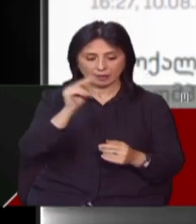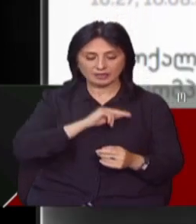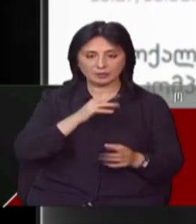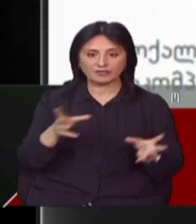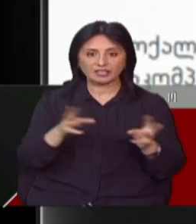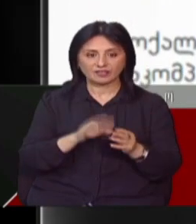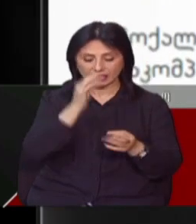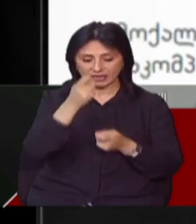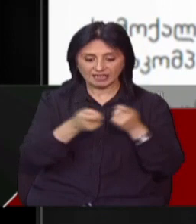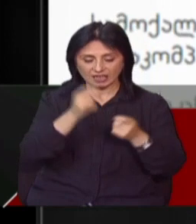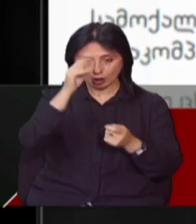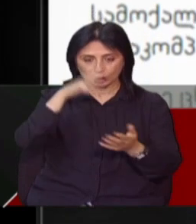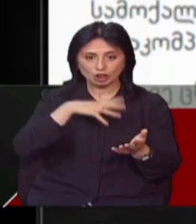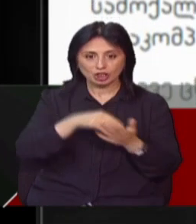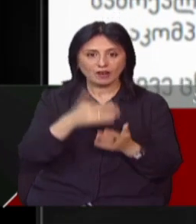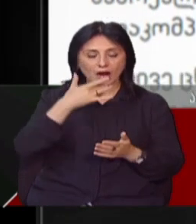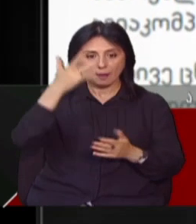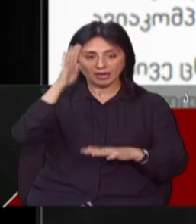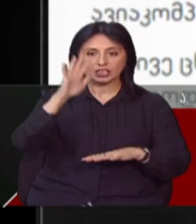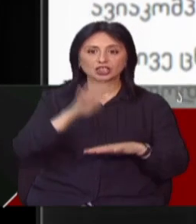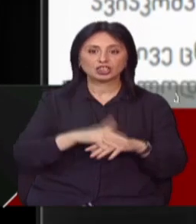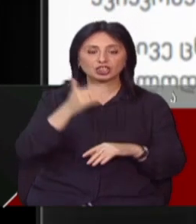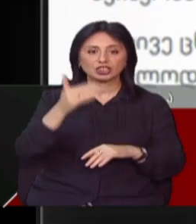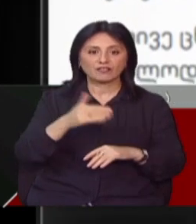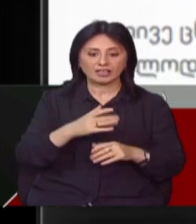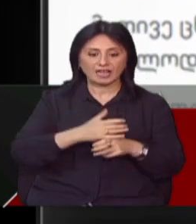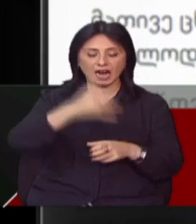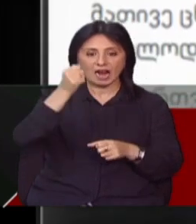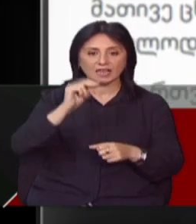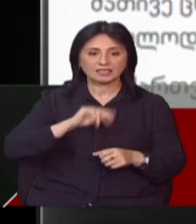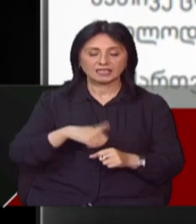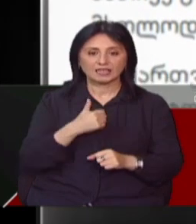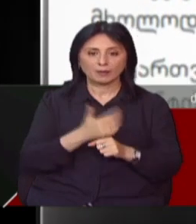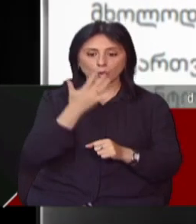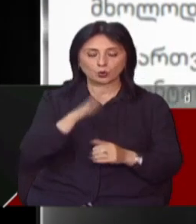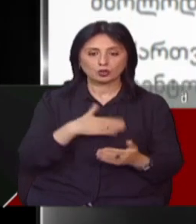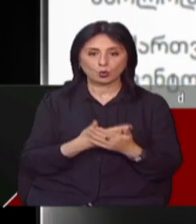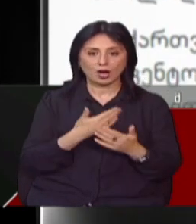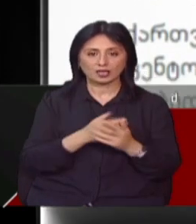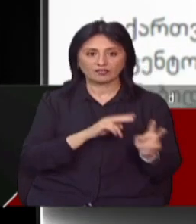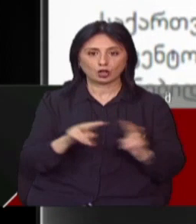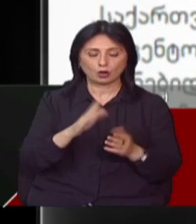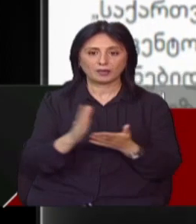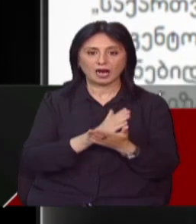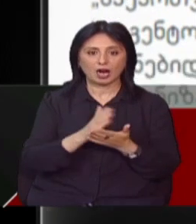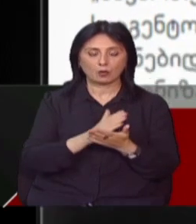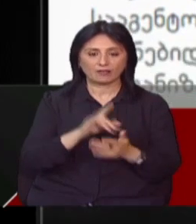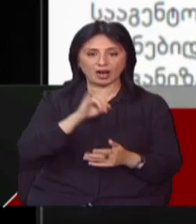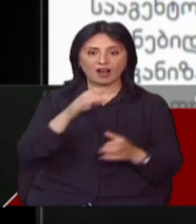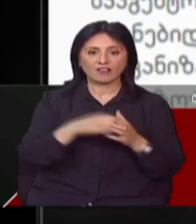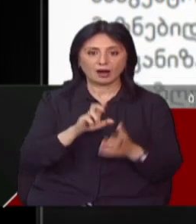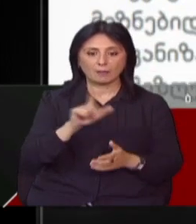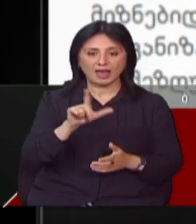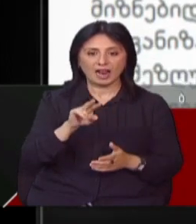უწყებებთან ერთად დეტალურად შეისწავლის ამერიკის შეერთებული შტატების სახაზინო დეპარტამენტის უცხოური აქტივების კონტროლის განყოფილების მიერ